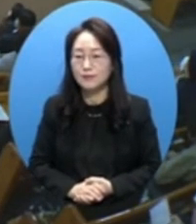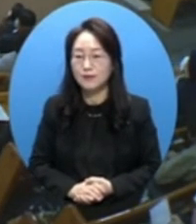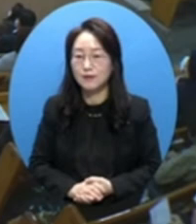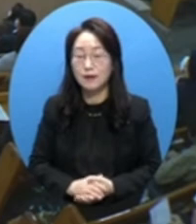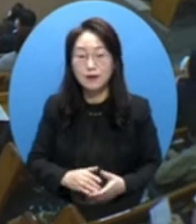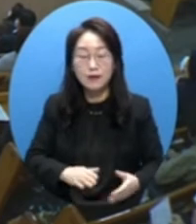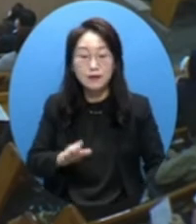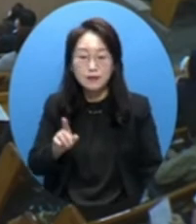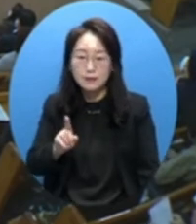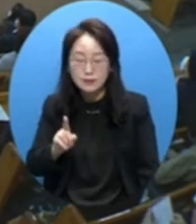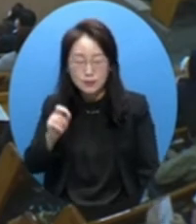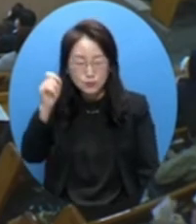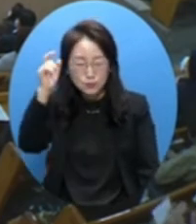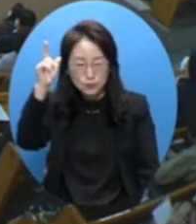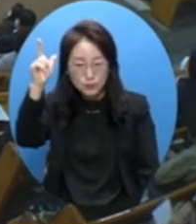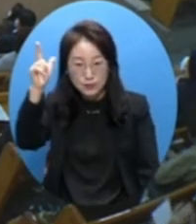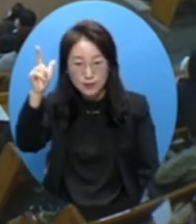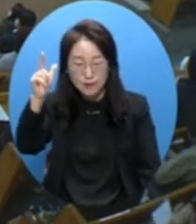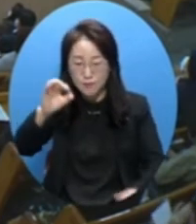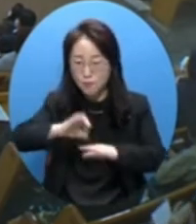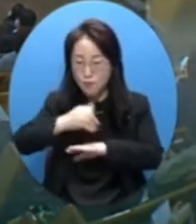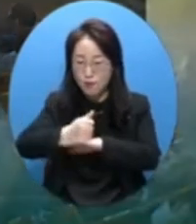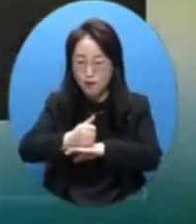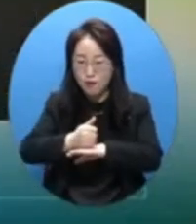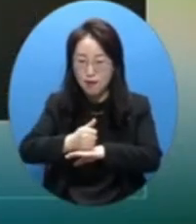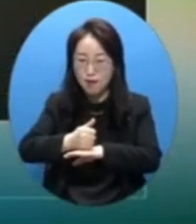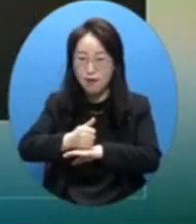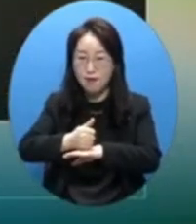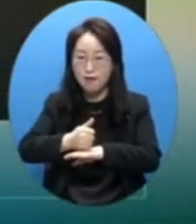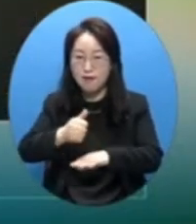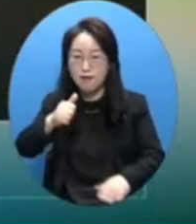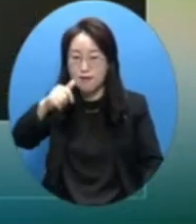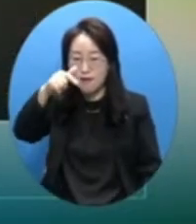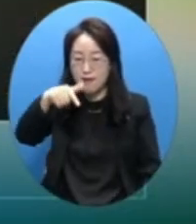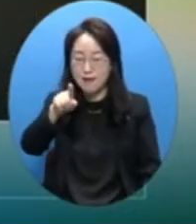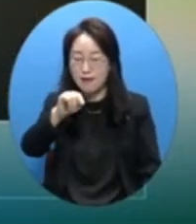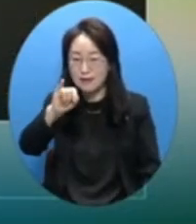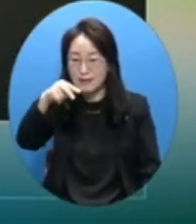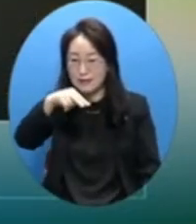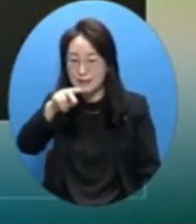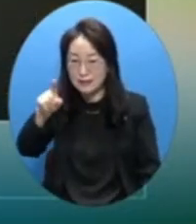위대한 황제로 불리우는 가이사부스터 시저 어거스트스